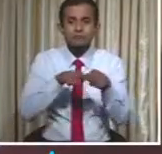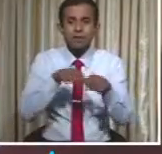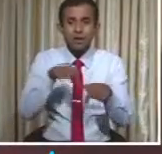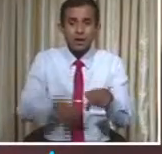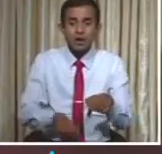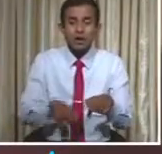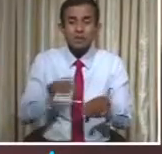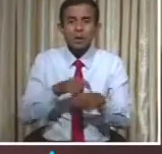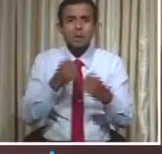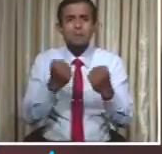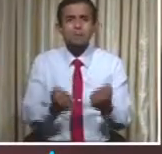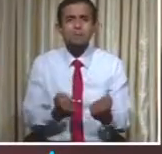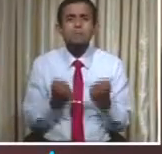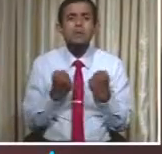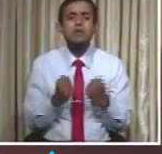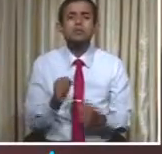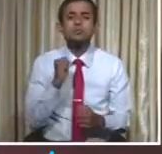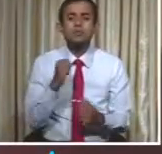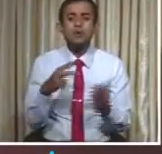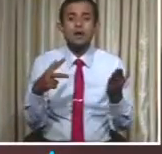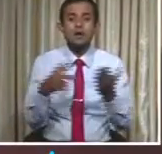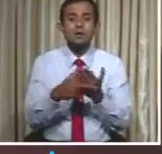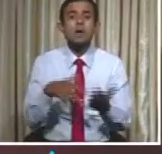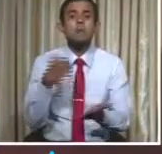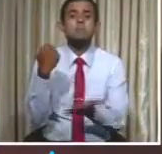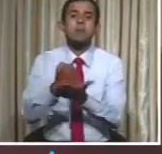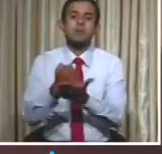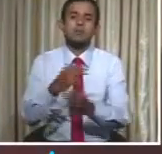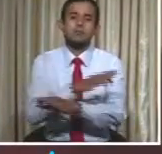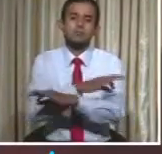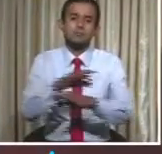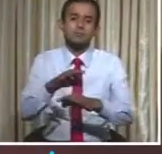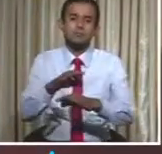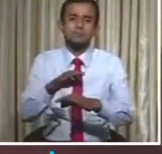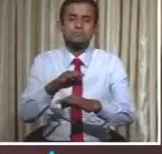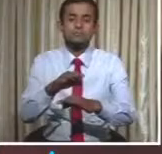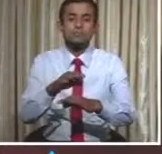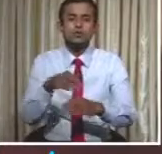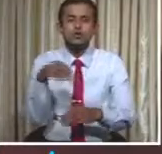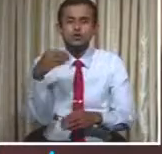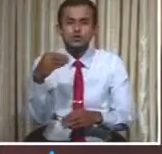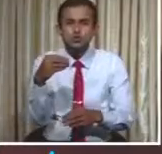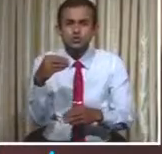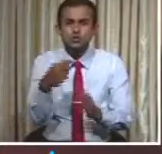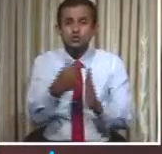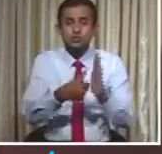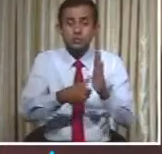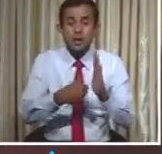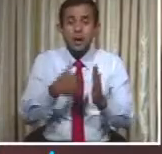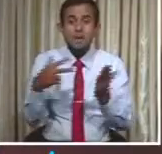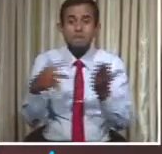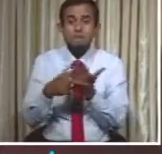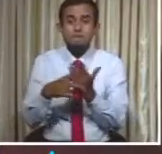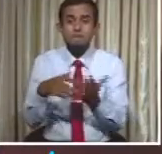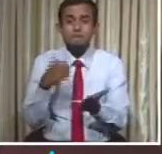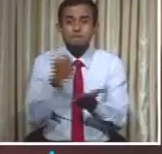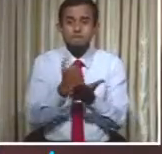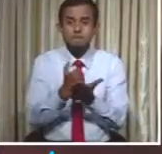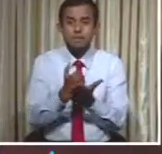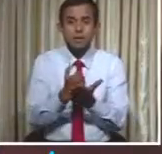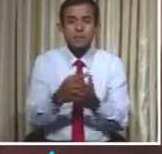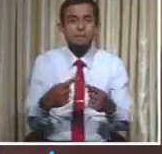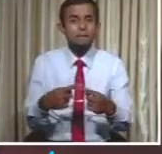අපිට තියෙන අභියෝගයක් තමයි සමුපකාර බැංකු ක්‍රමය. එතකොට ශුද්‍ර මූල්‍ය පනත එන වෙලාවේ සමුපකාර බැංකු ක්‍රමය අපි